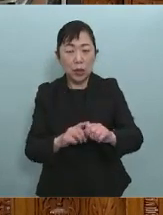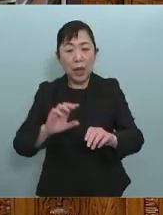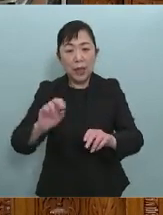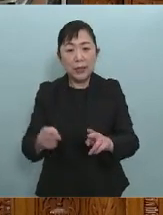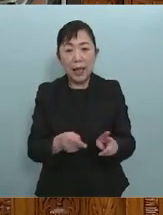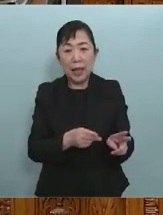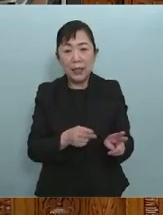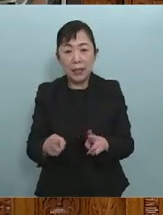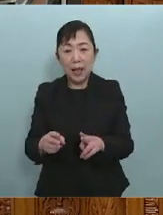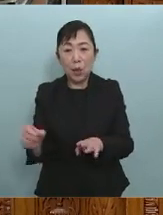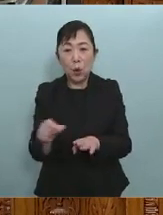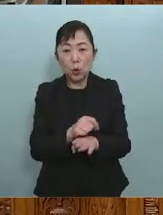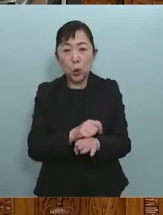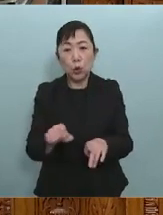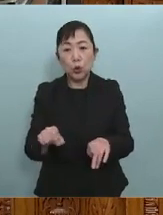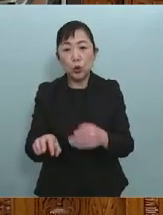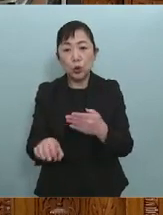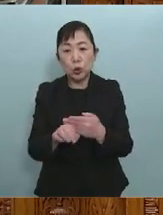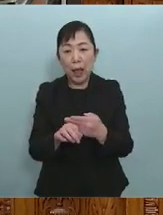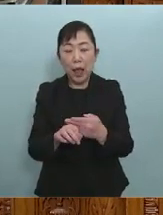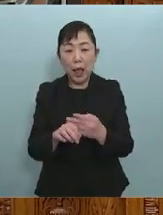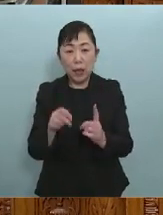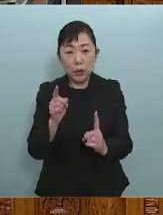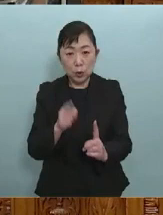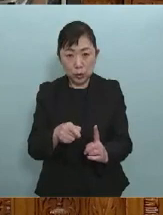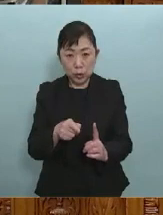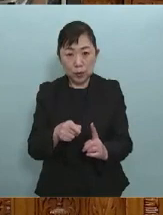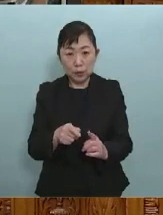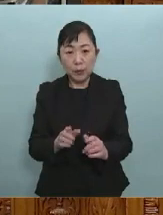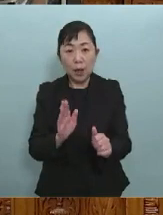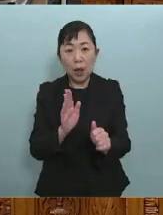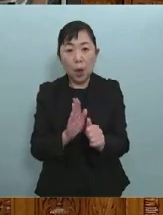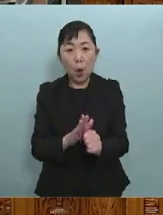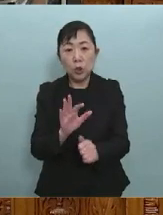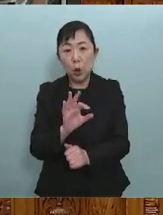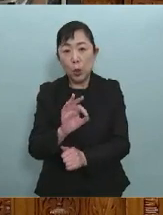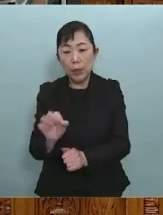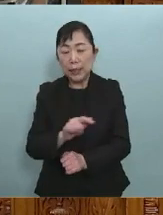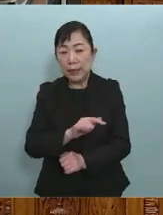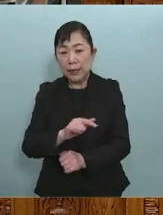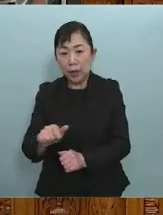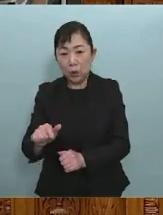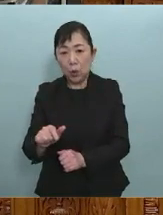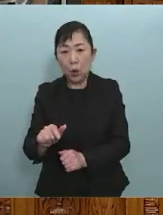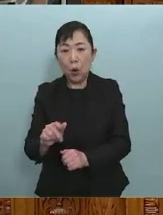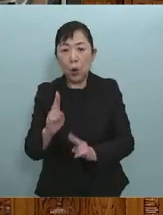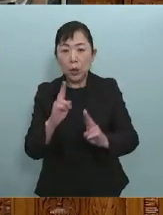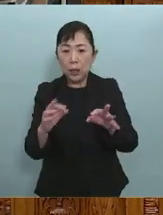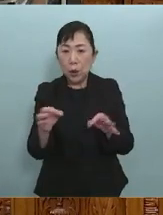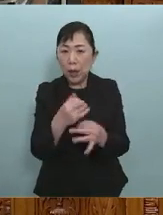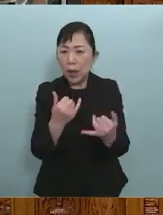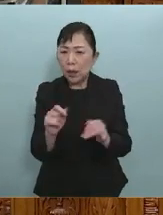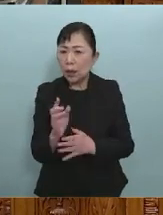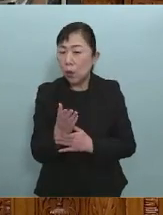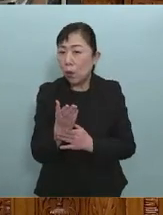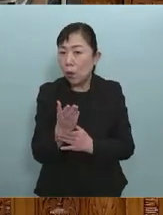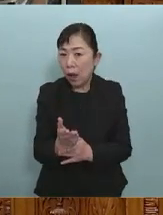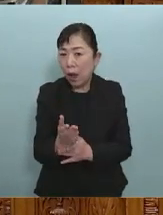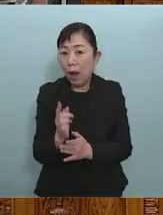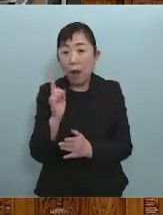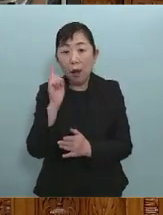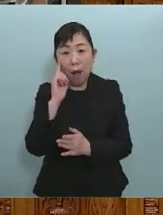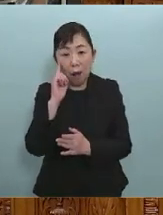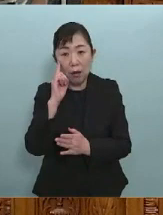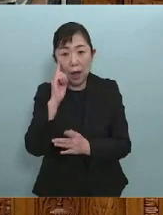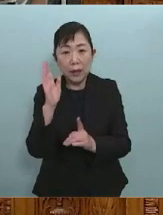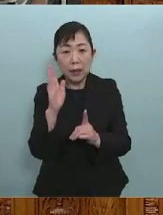の特例措置や各種補助金など事業者の立場に立って様々な支援を行ってき